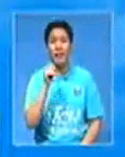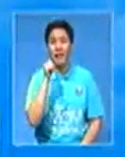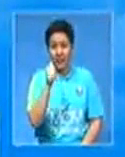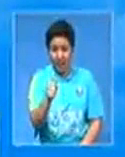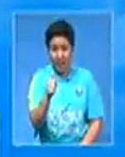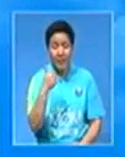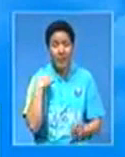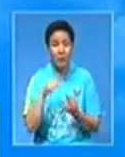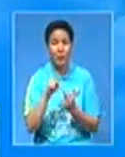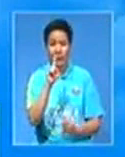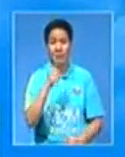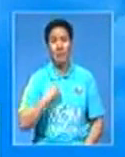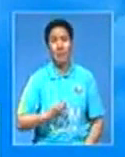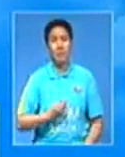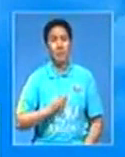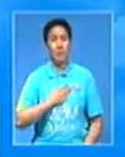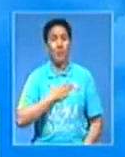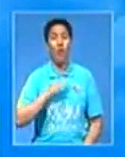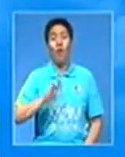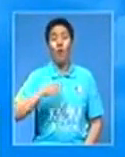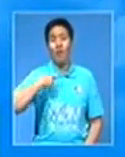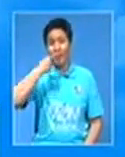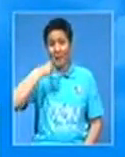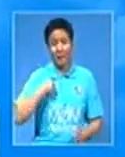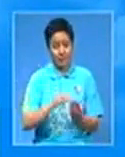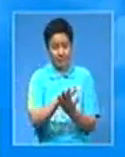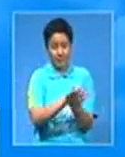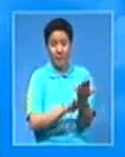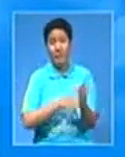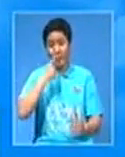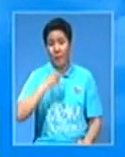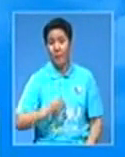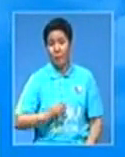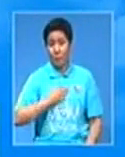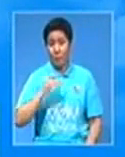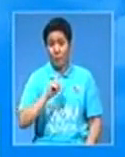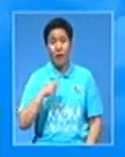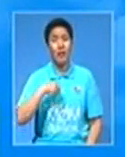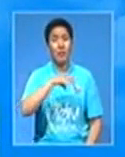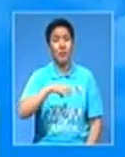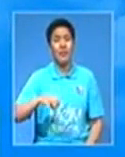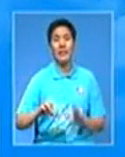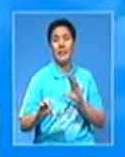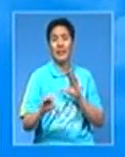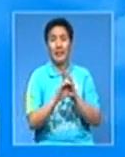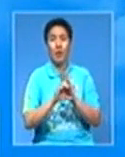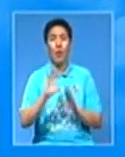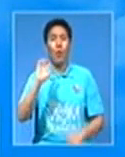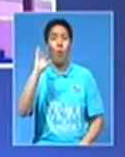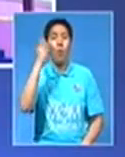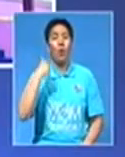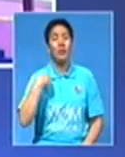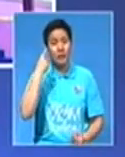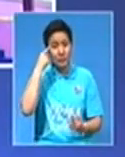อีกเรื่องนึงที่น่าภาคภูมิใจเป็นอย่างยิ่งสำหรับคนไทยและประเทศไทยก็คือการที่องค์การทรัพย์สินทางปัญญาโลกไวโป้นะ